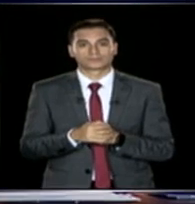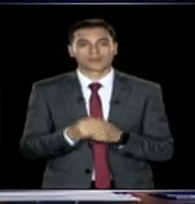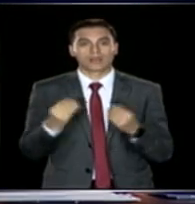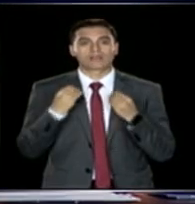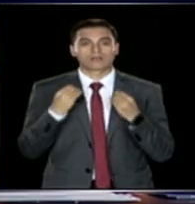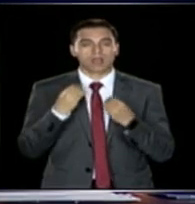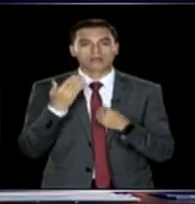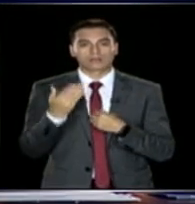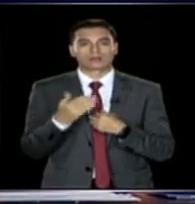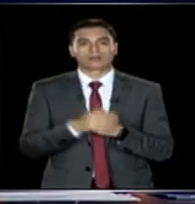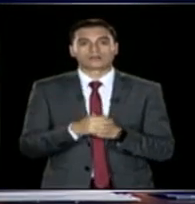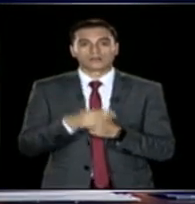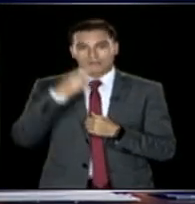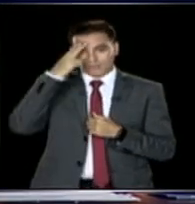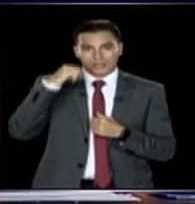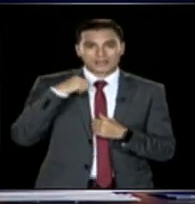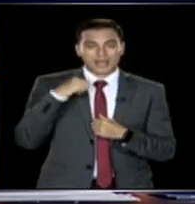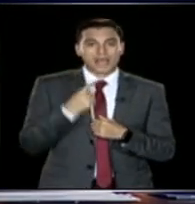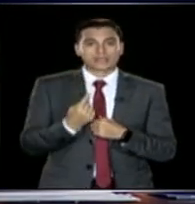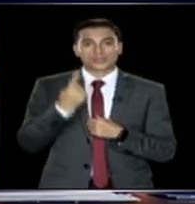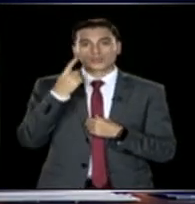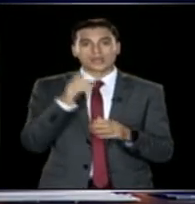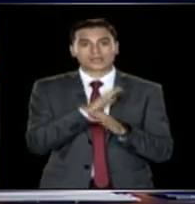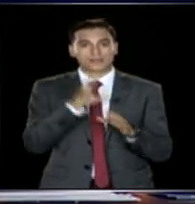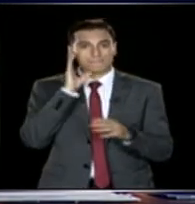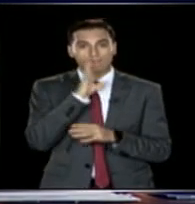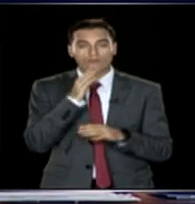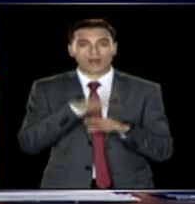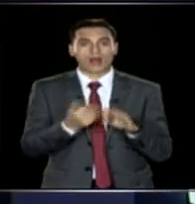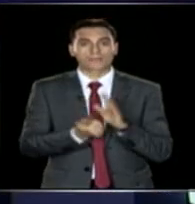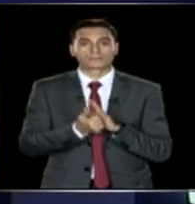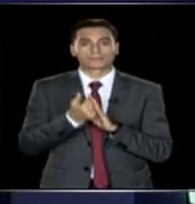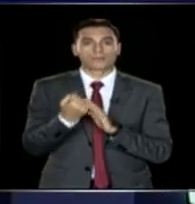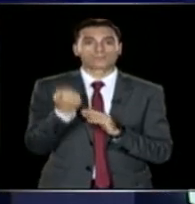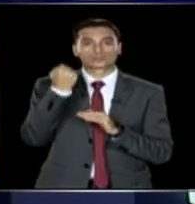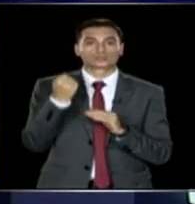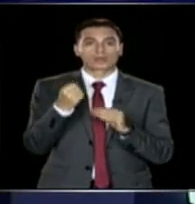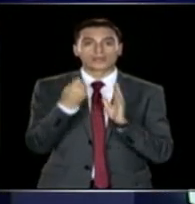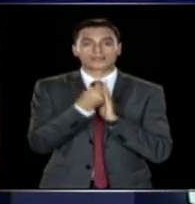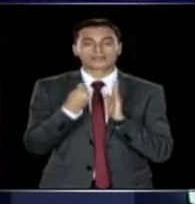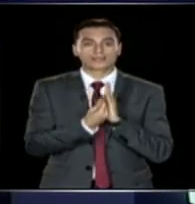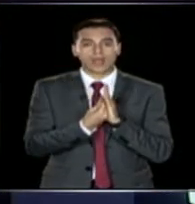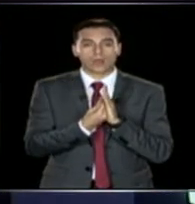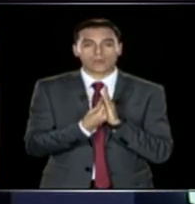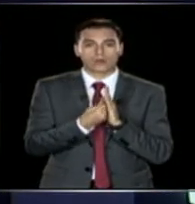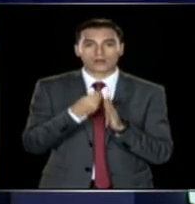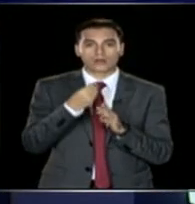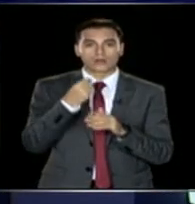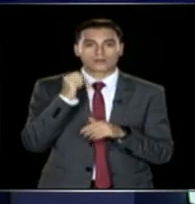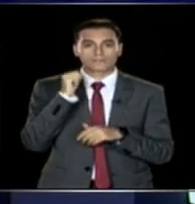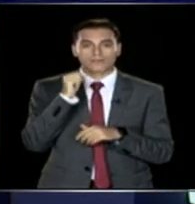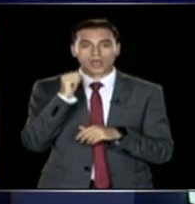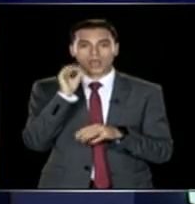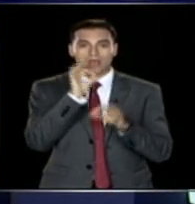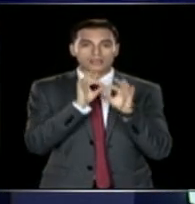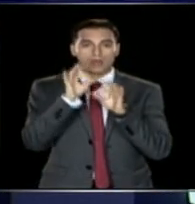رياضة، ما هو النادي الوحيد الحاصل على بطولة الدوري الإيطالي